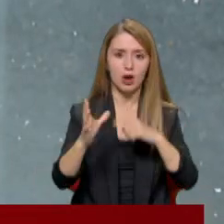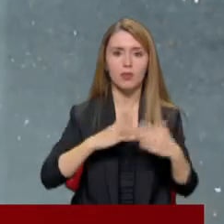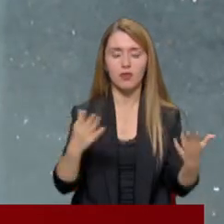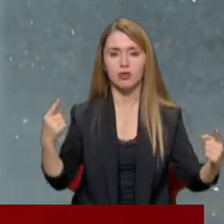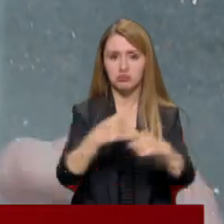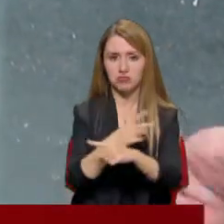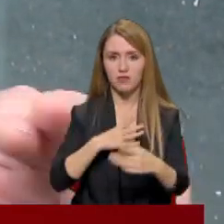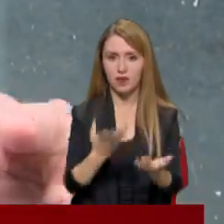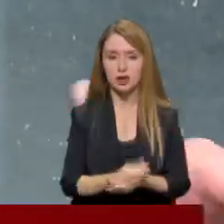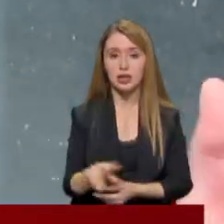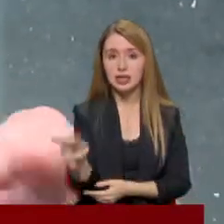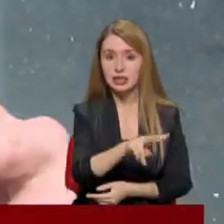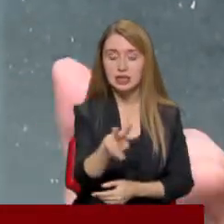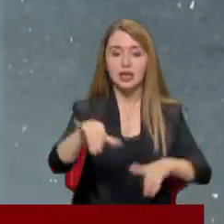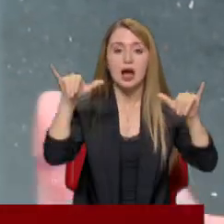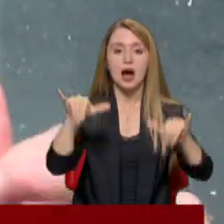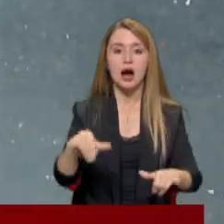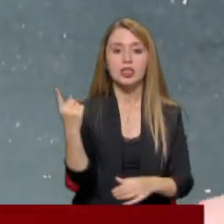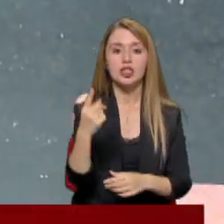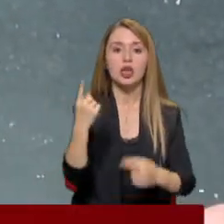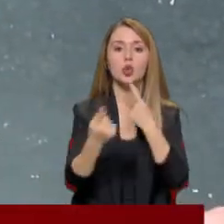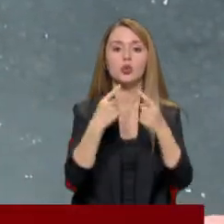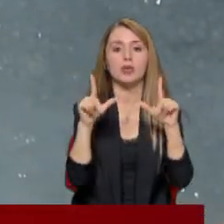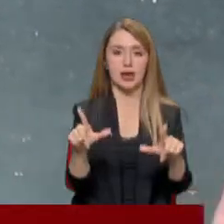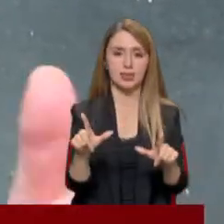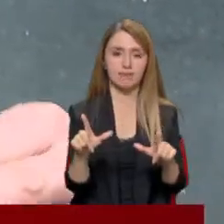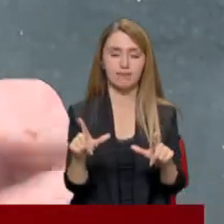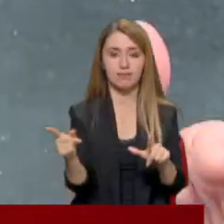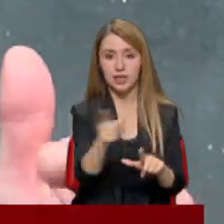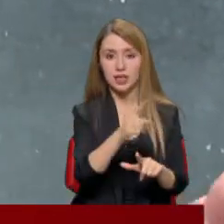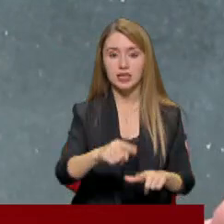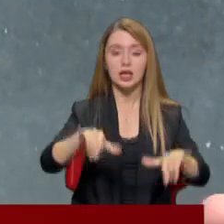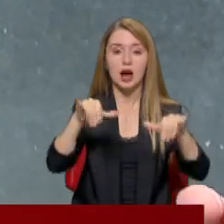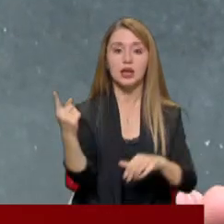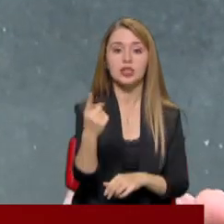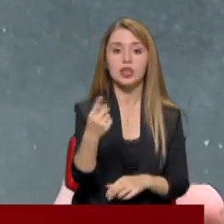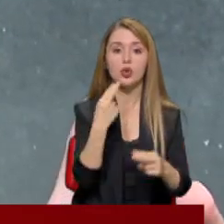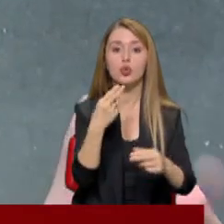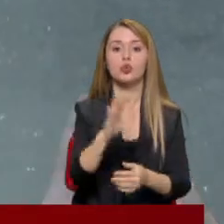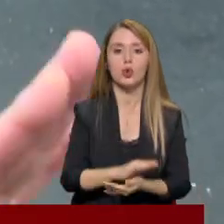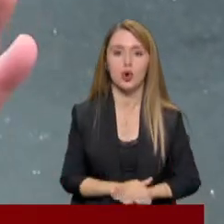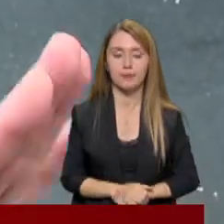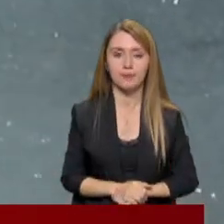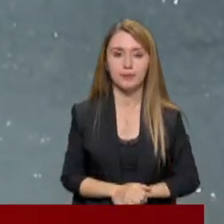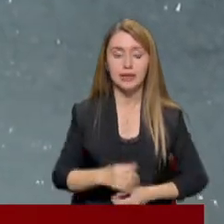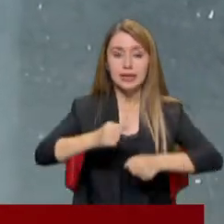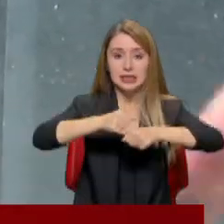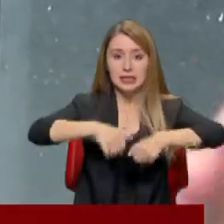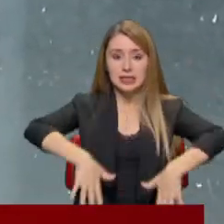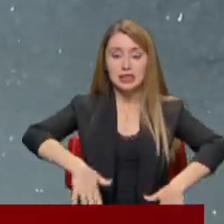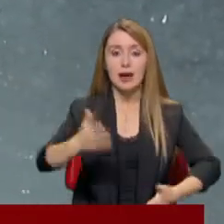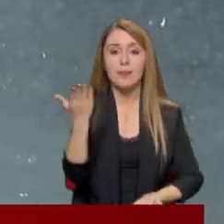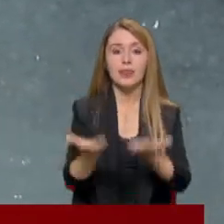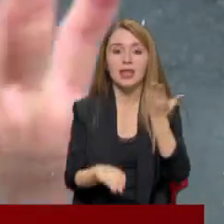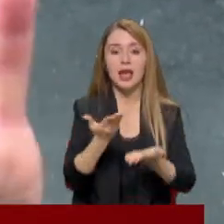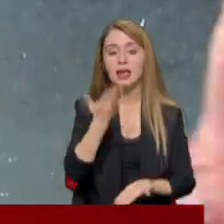çelişki var burada ikisinin de aynı şeyi konuşması gerekiyor ikisi de aynı şeyi konuşmuyor ne yazık ki sistem dengeyi